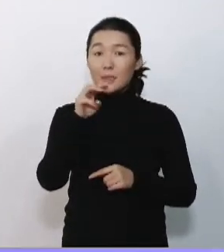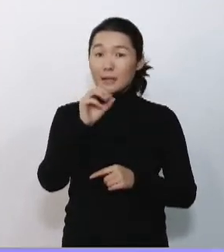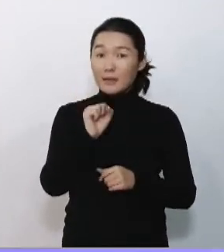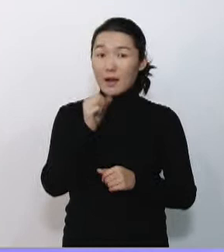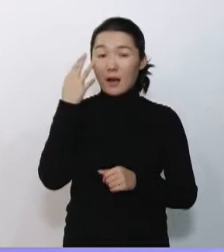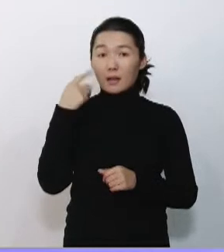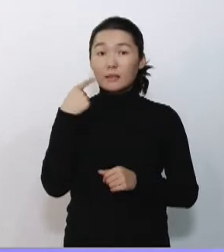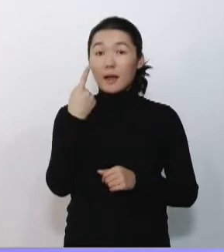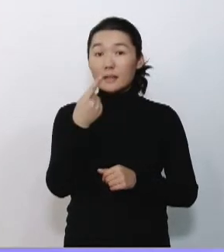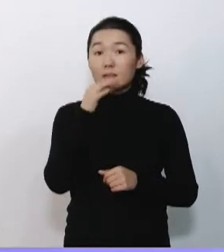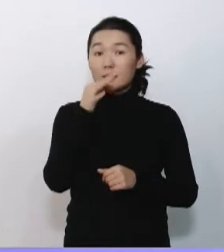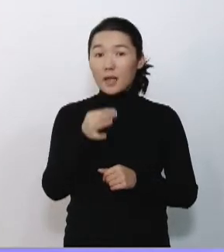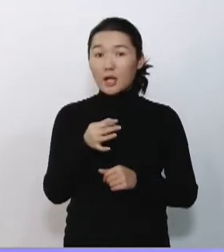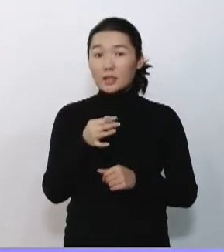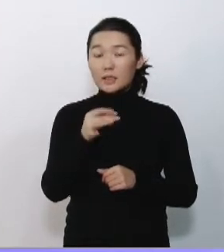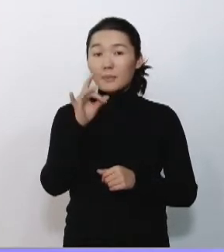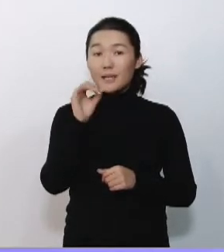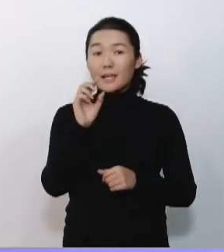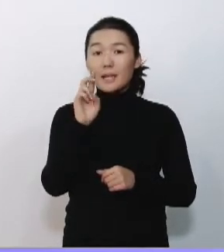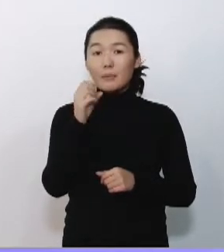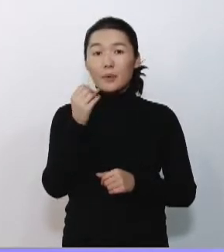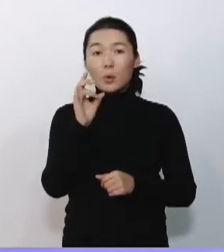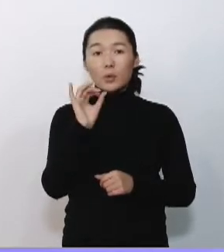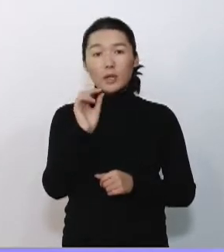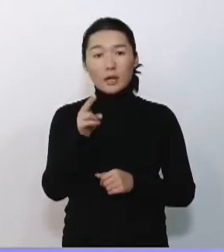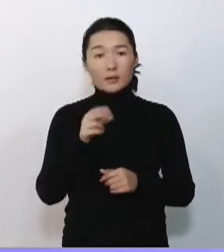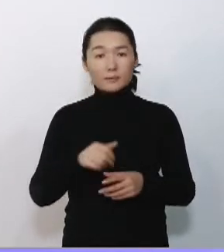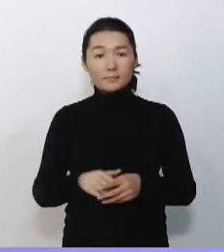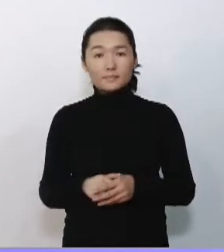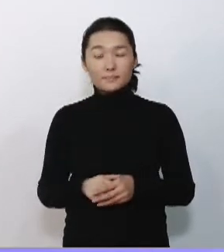один, скажем «ребенок».